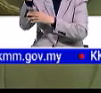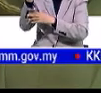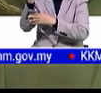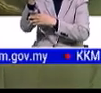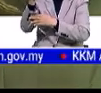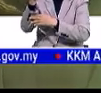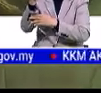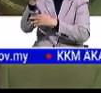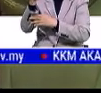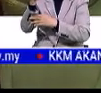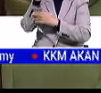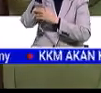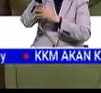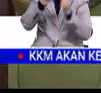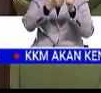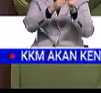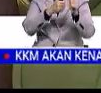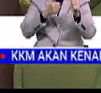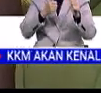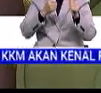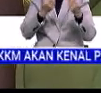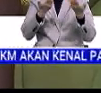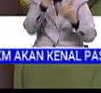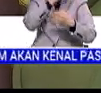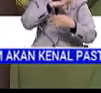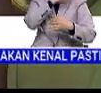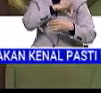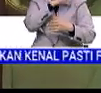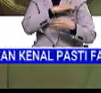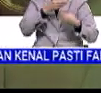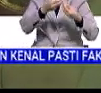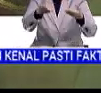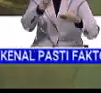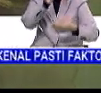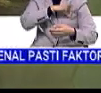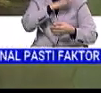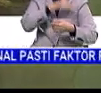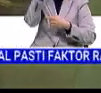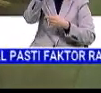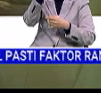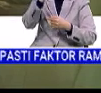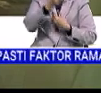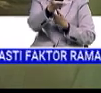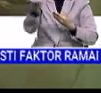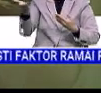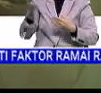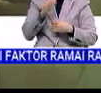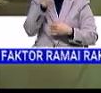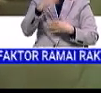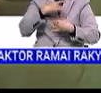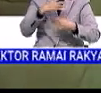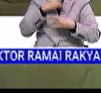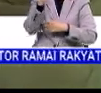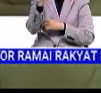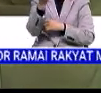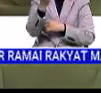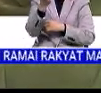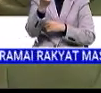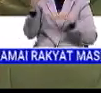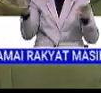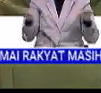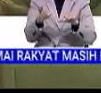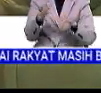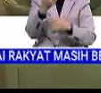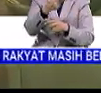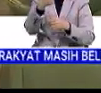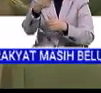lebih meninggalkan manfaat lah pada orang lain. Kita bukan buat untuk suka-suka je, kita buat sesuatu ni biar bernilai